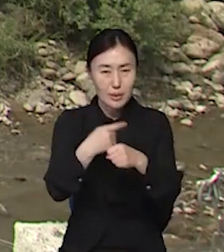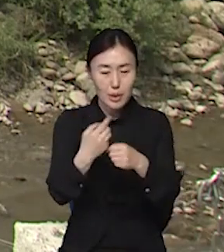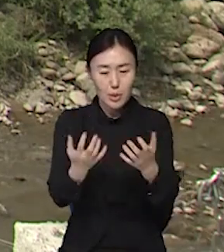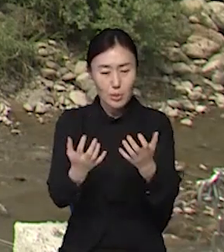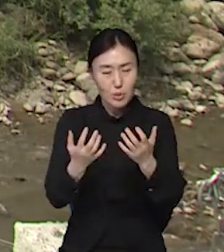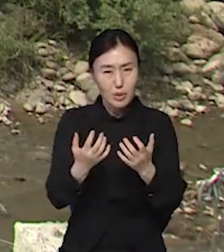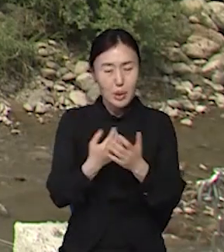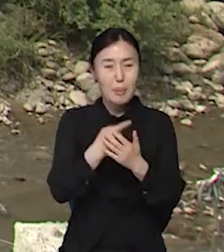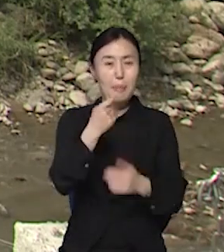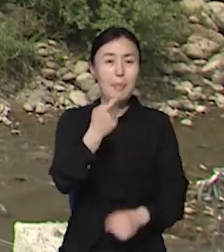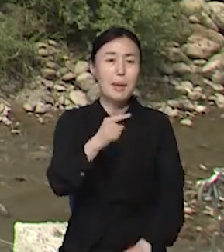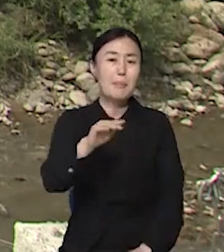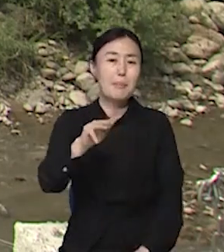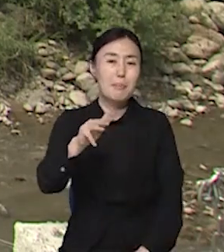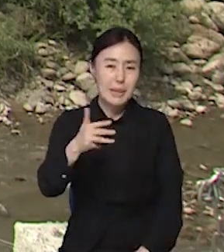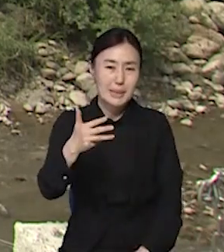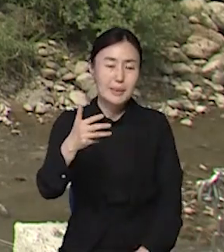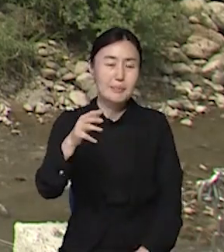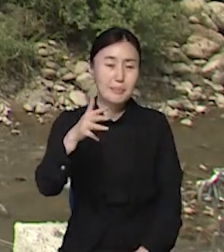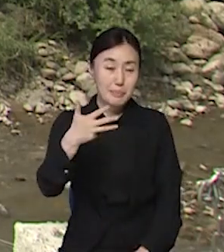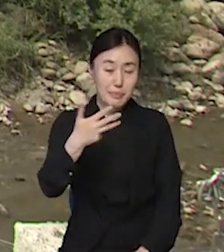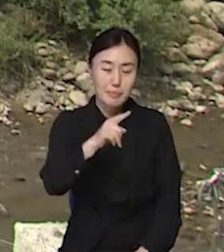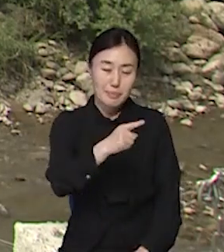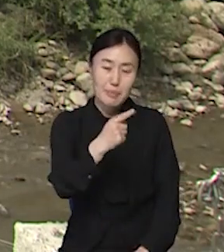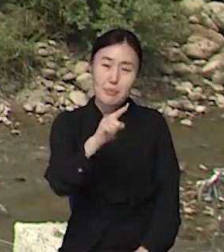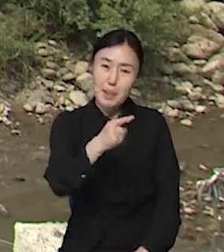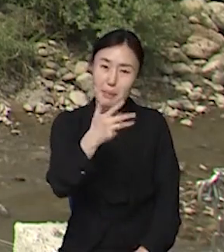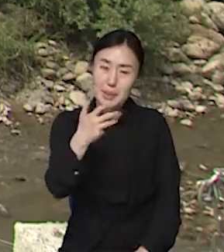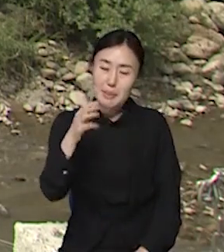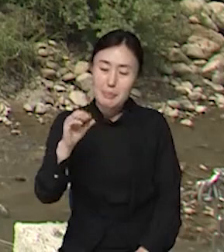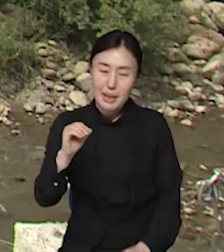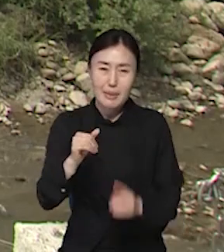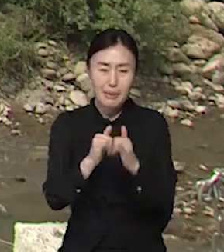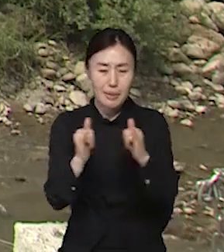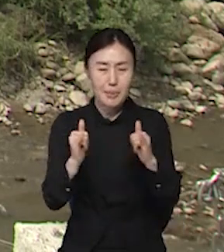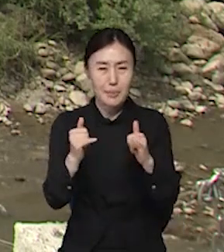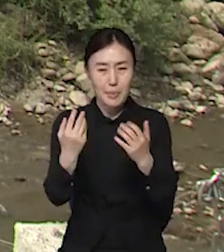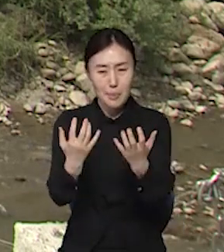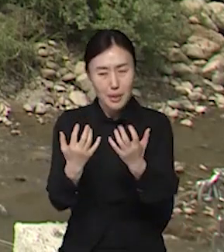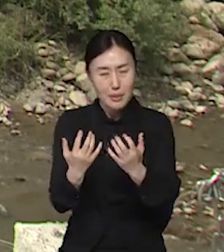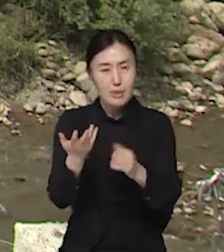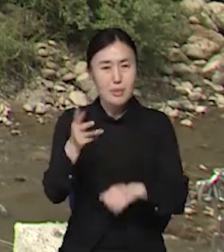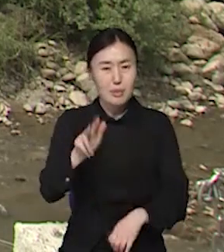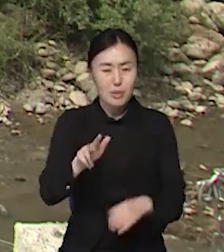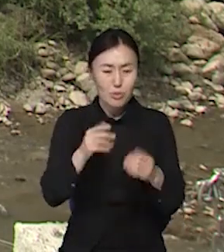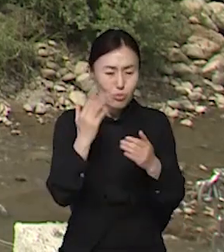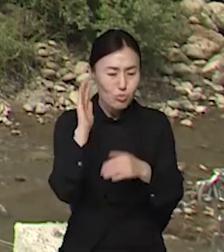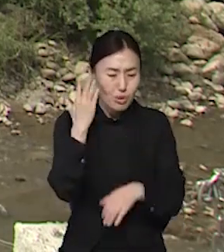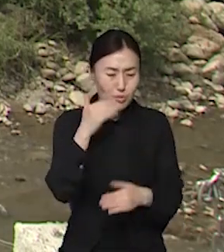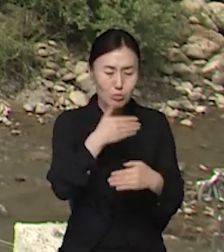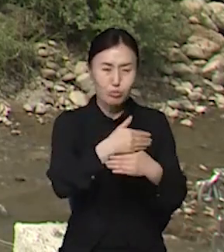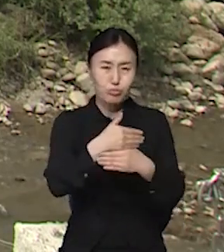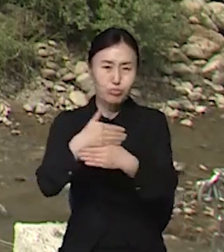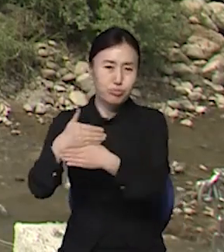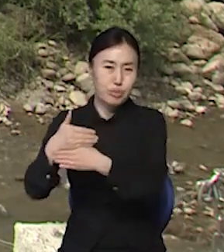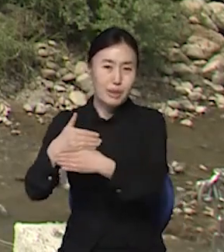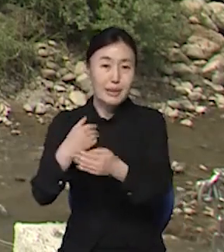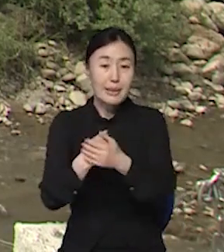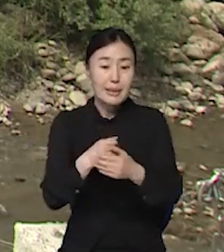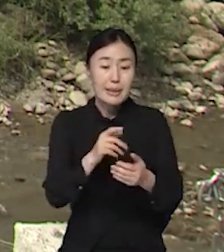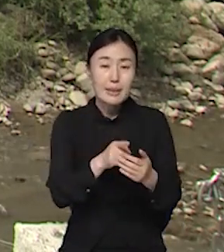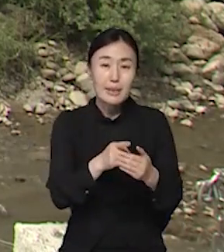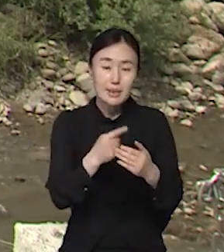180만 명에 달할 정도로 인기가 많았지만 최근 대부분 문을 닫았습니다. 구례구는 새로운 관광 트렌드에